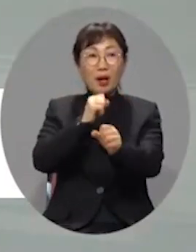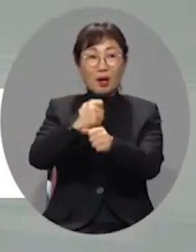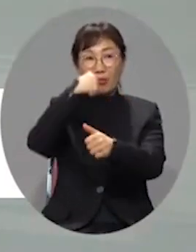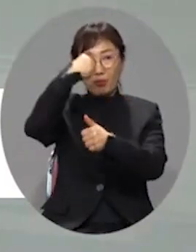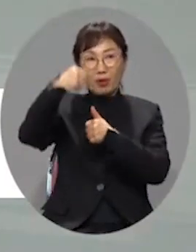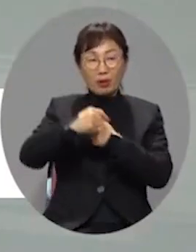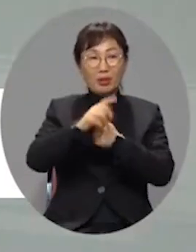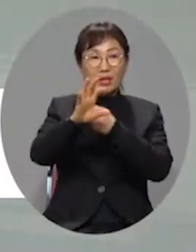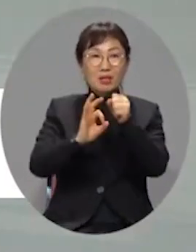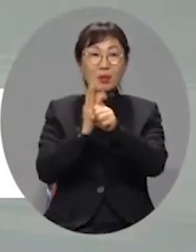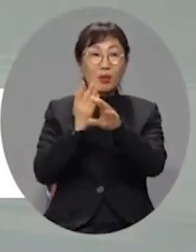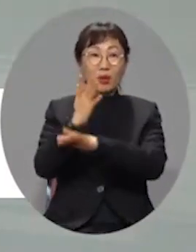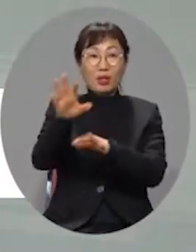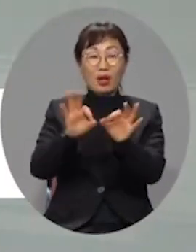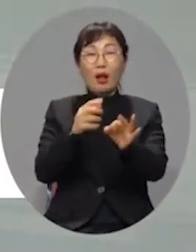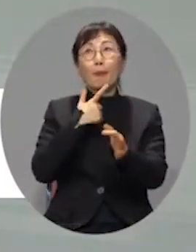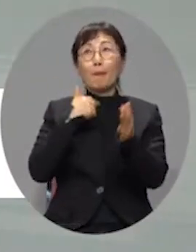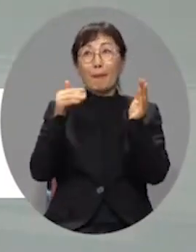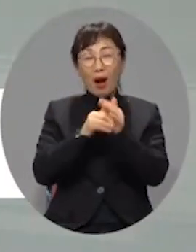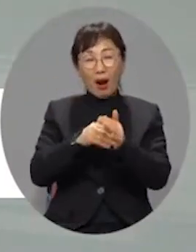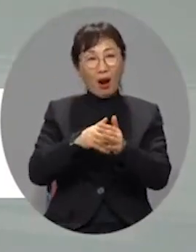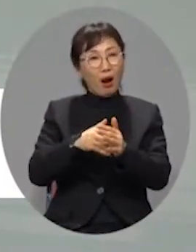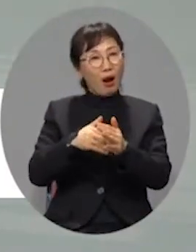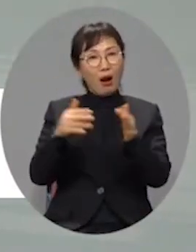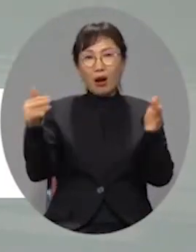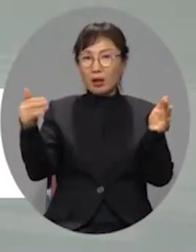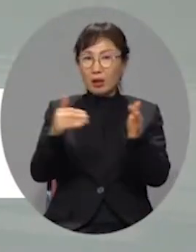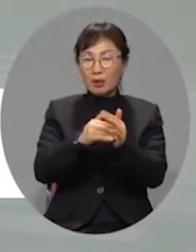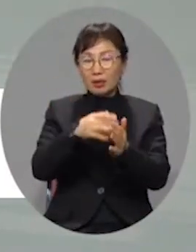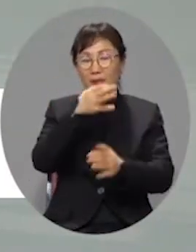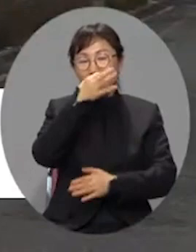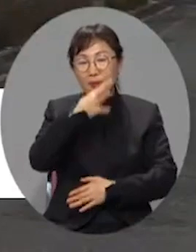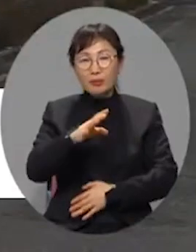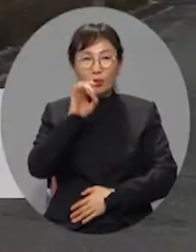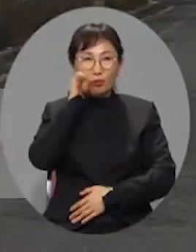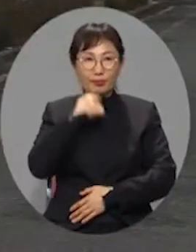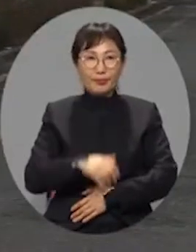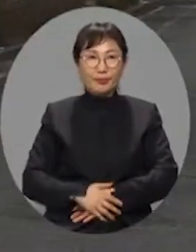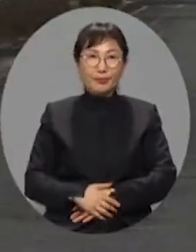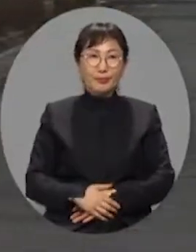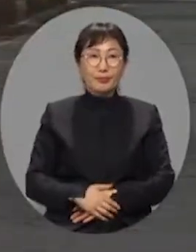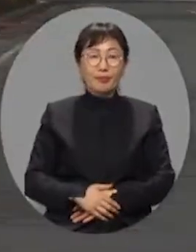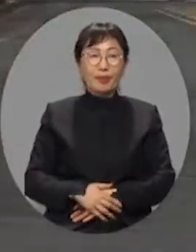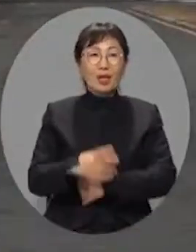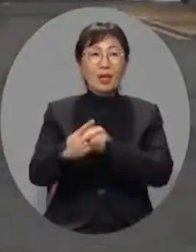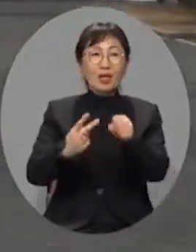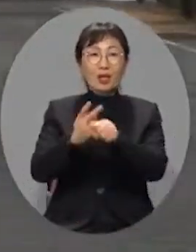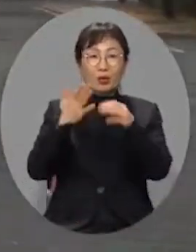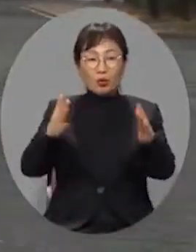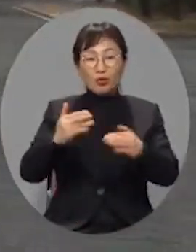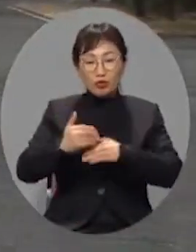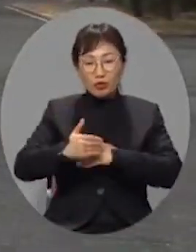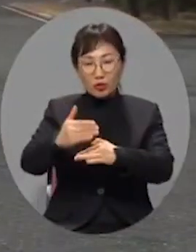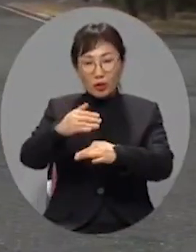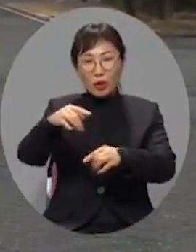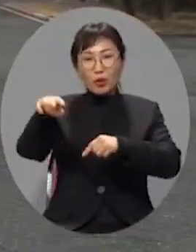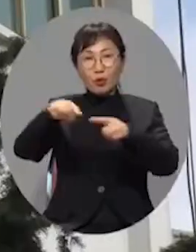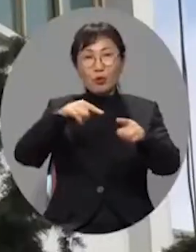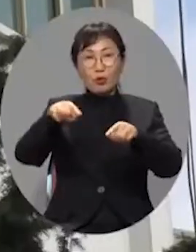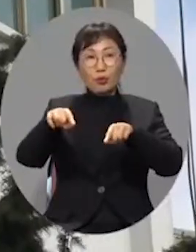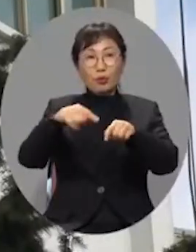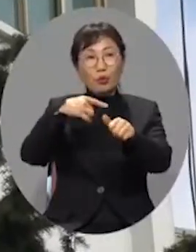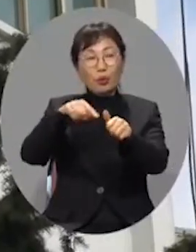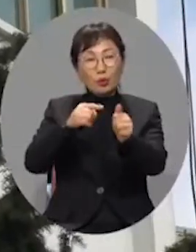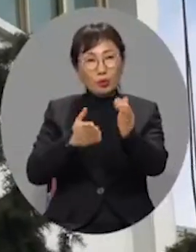넘게 장사를 하다 보니까 이제 좀 그만두기가 좀 힘들어요. 지난 2년간 추진했던 교육시설